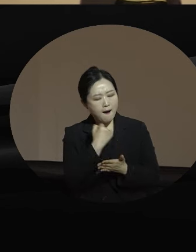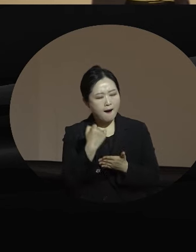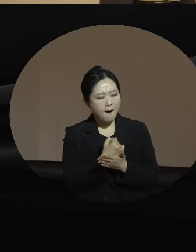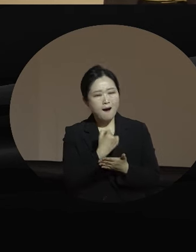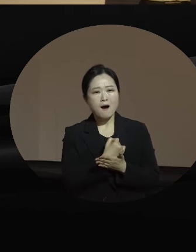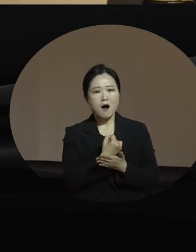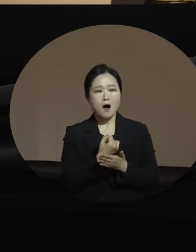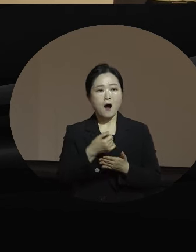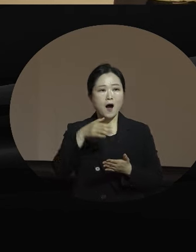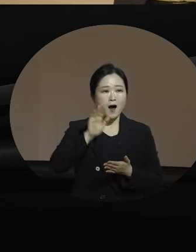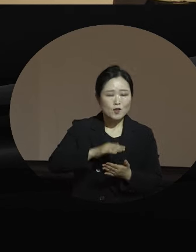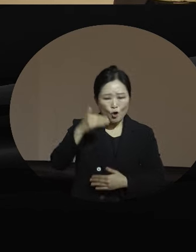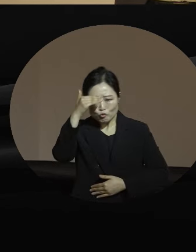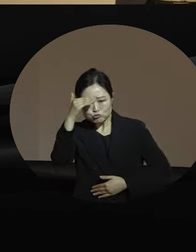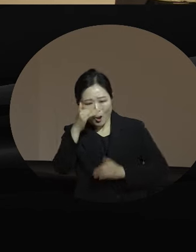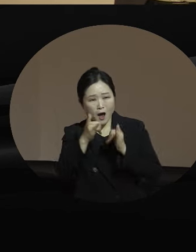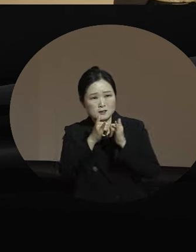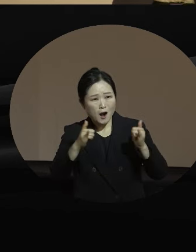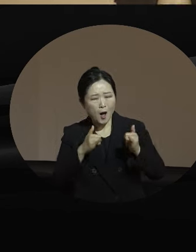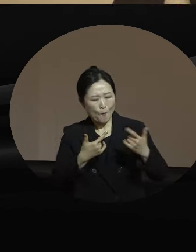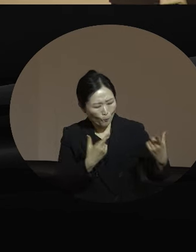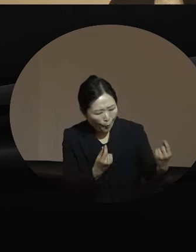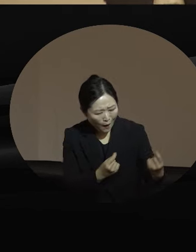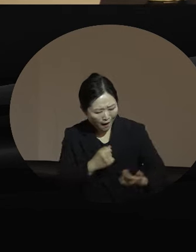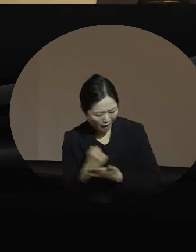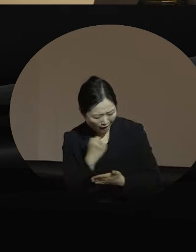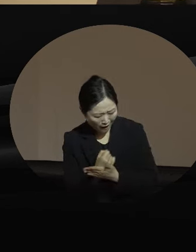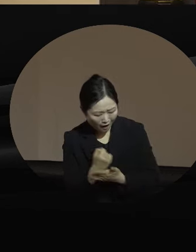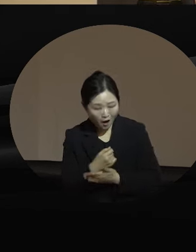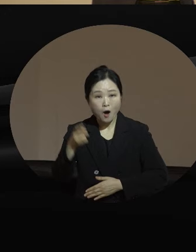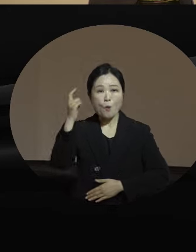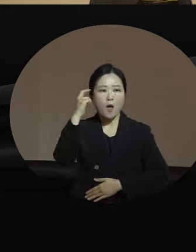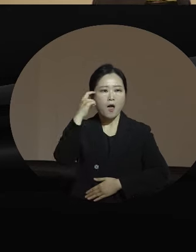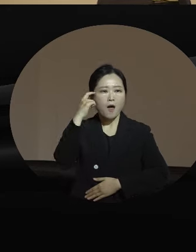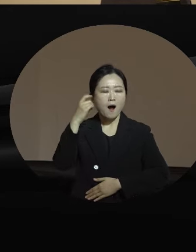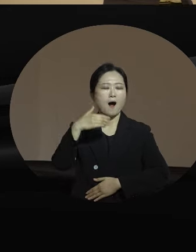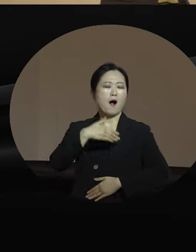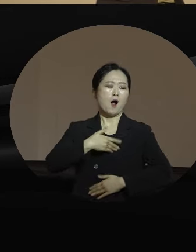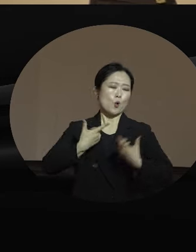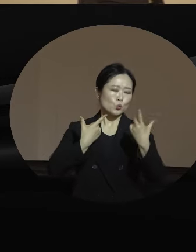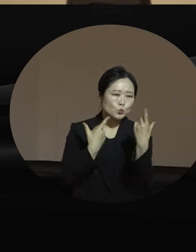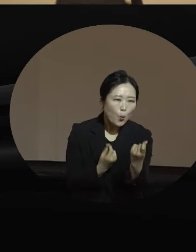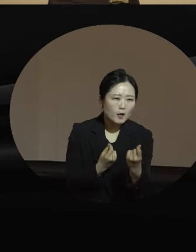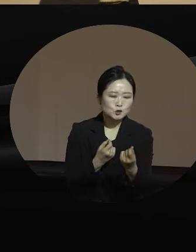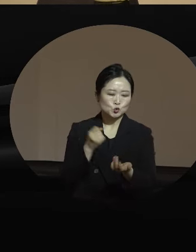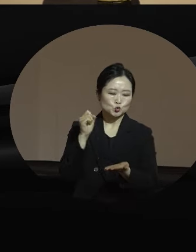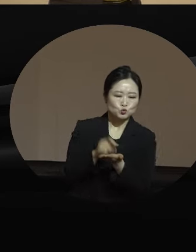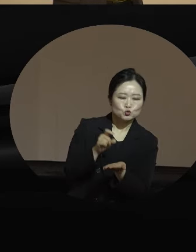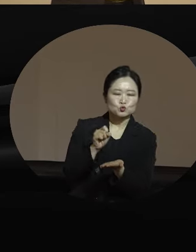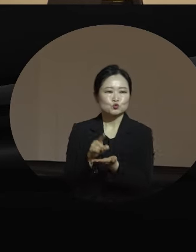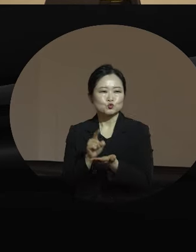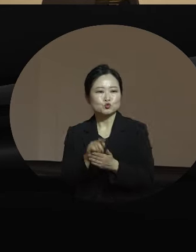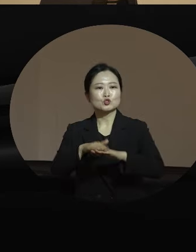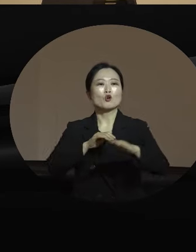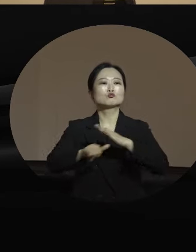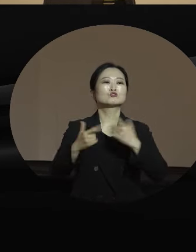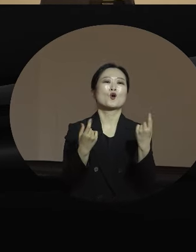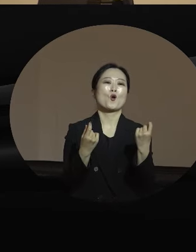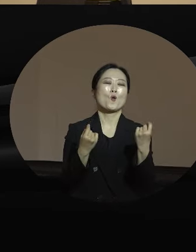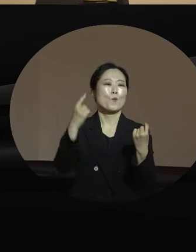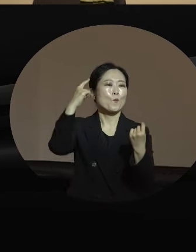같을까요? 똑같아요. 응원이 아니에요. 나도 모르게 똑같이 하는 거예요. 이 구경하는 사람들의 뇌를 까보면